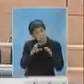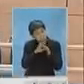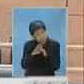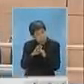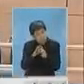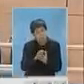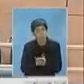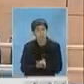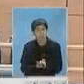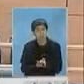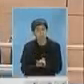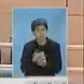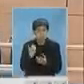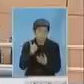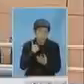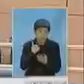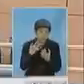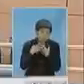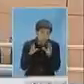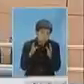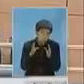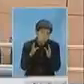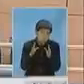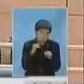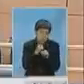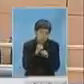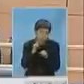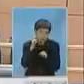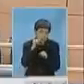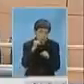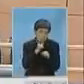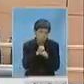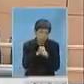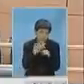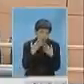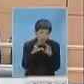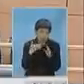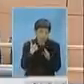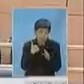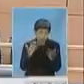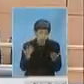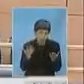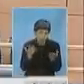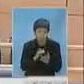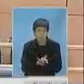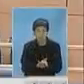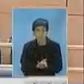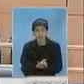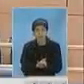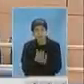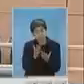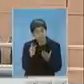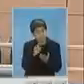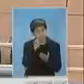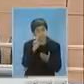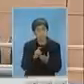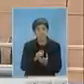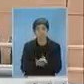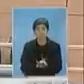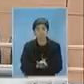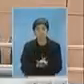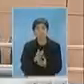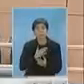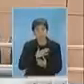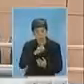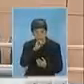มั้ยจะมีการนิรโทษกรรมคดีที่พันตำรวจโททักษิณถูกกล่าวหาว่าทุจริตหรือไม่